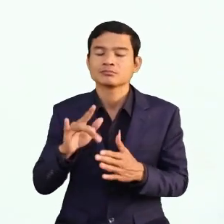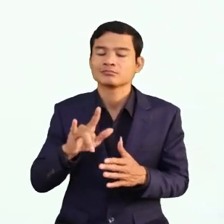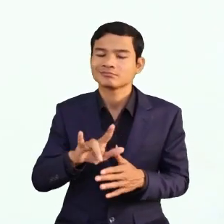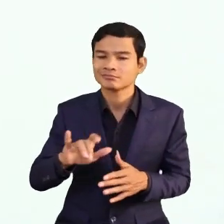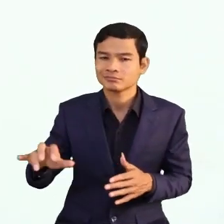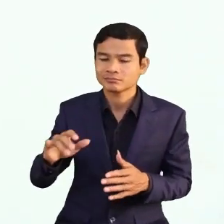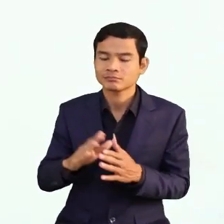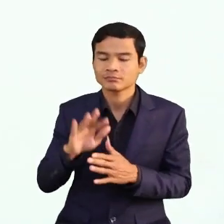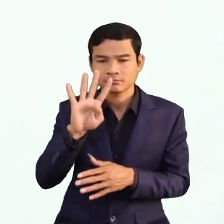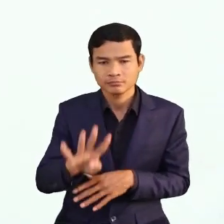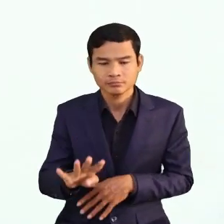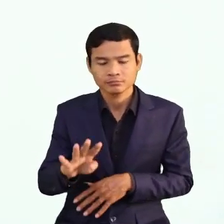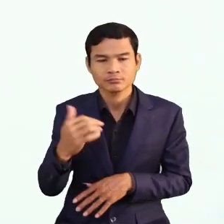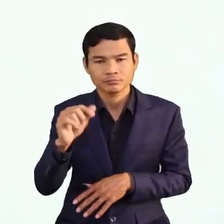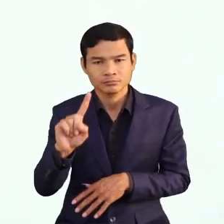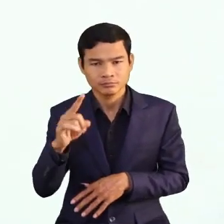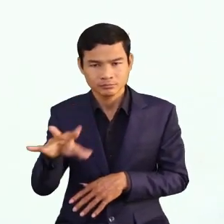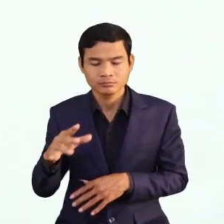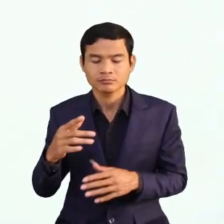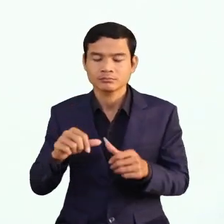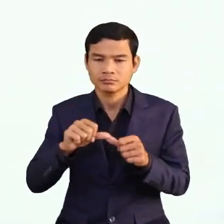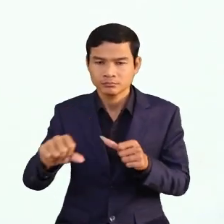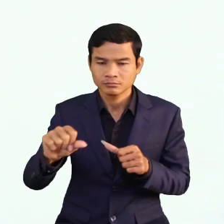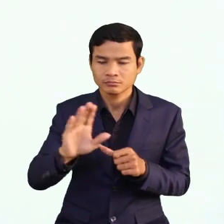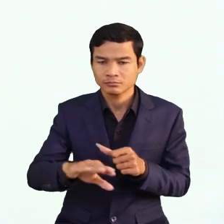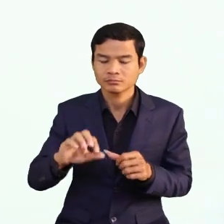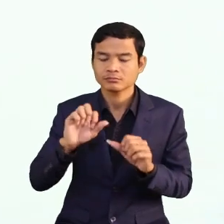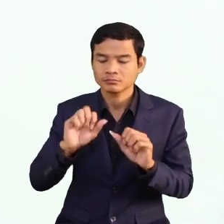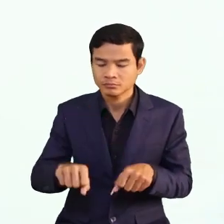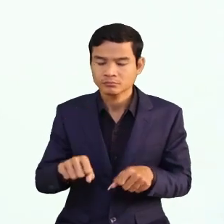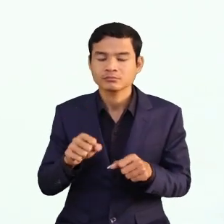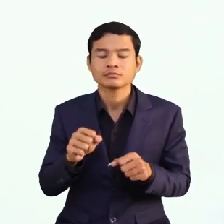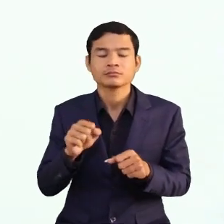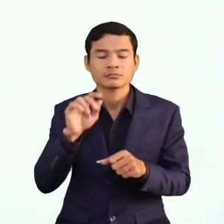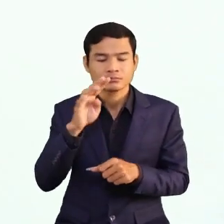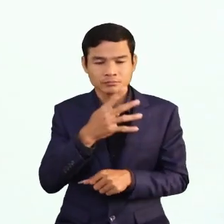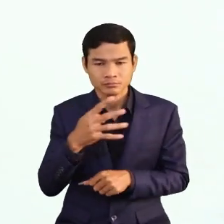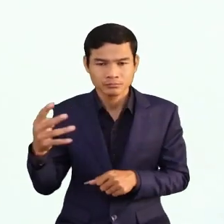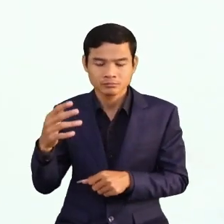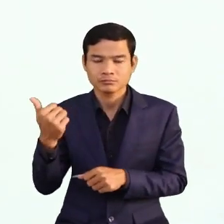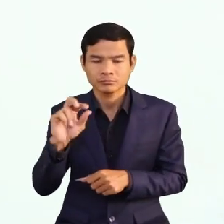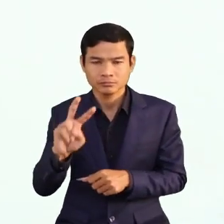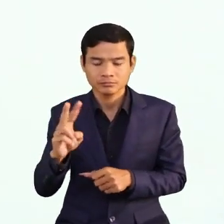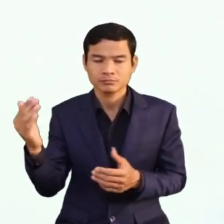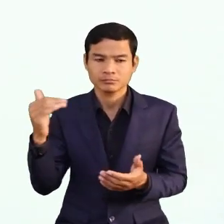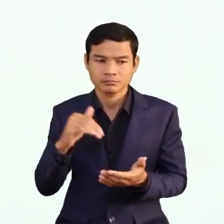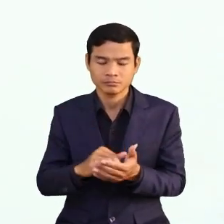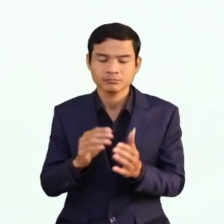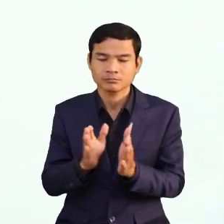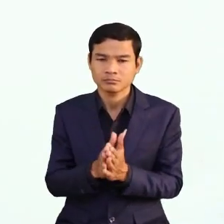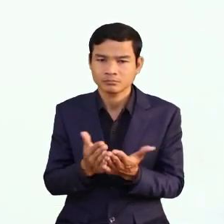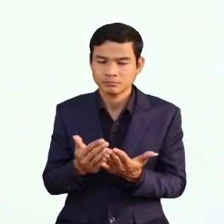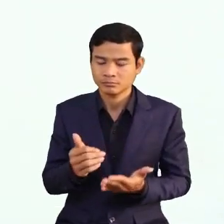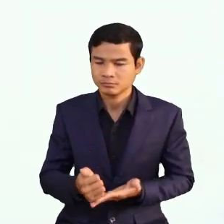នៅតារាងទី1រួចមកបន្តទៅទៀតនេះកូនចាប់ផ្ដើមអានផ្សំប្រកបនៅតារាងទី2វិញម្ដងក្នុងសិភ័យជំនួយ